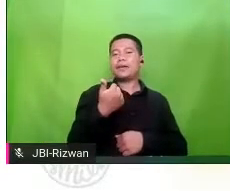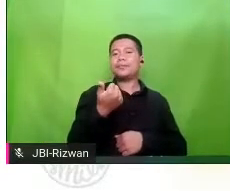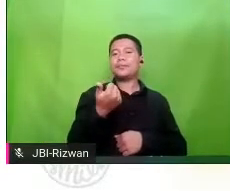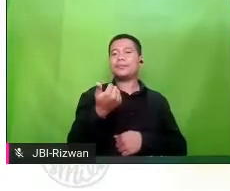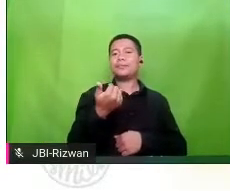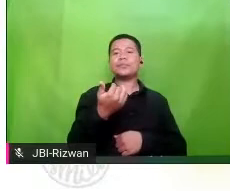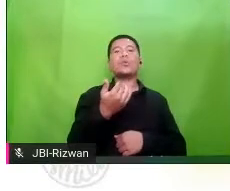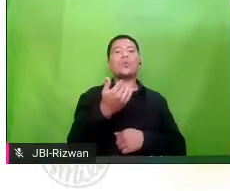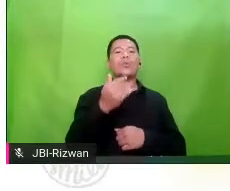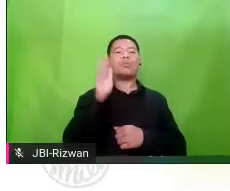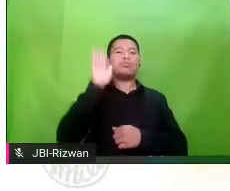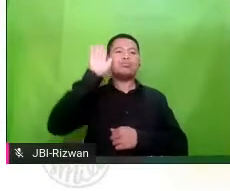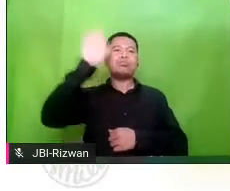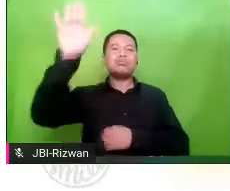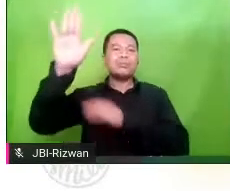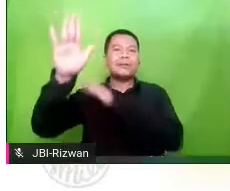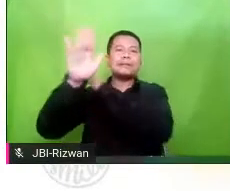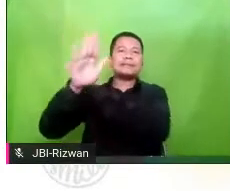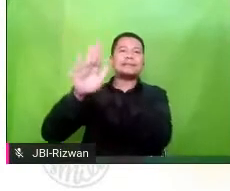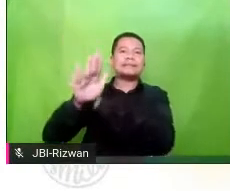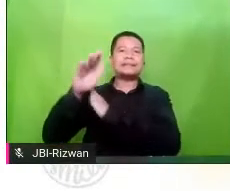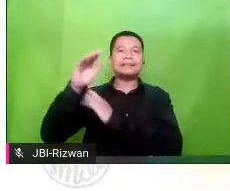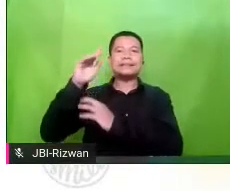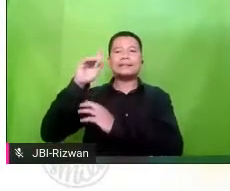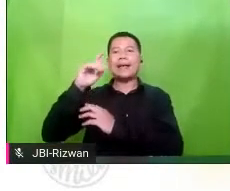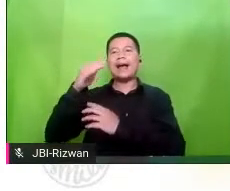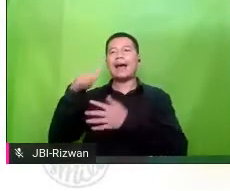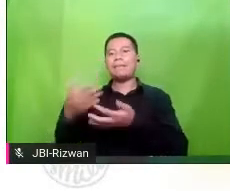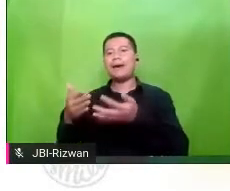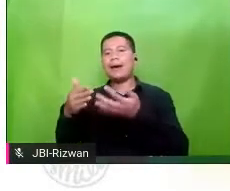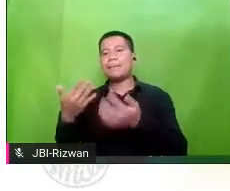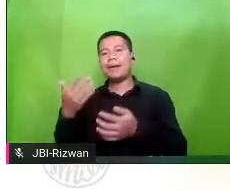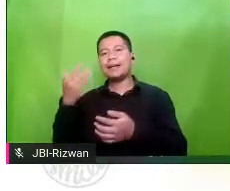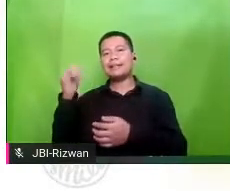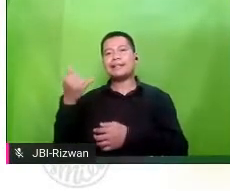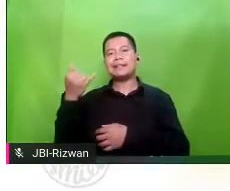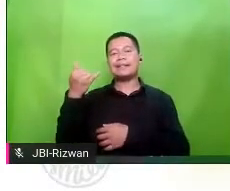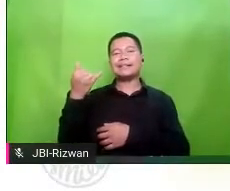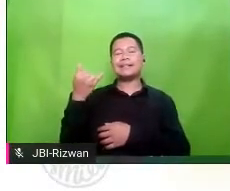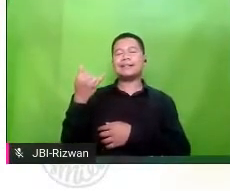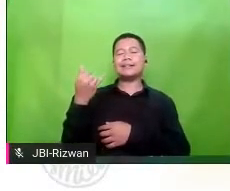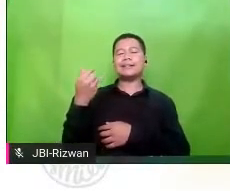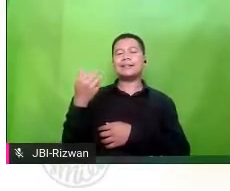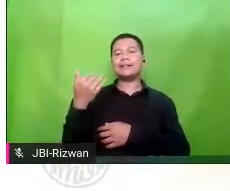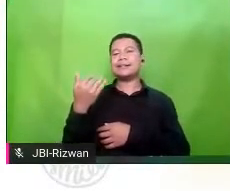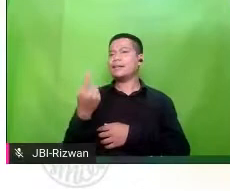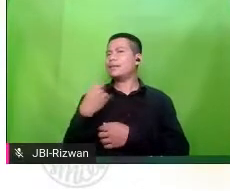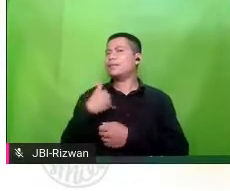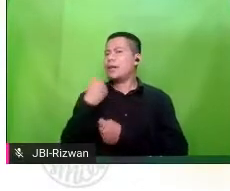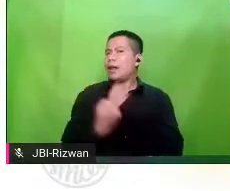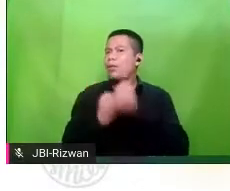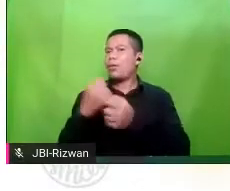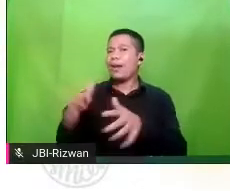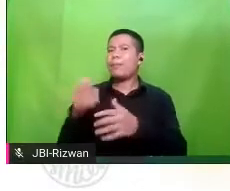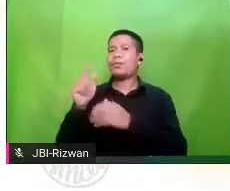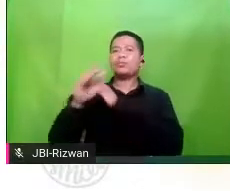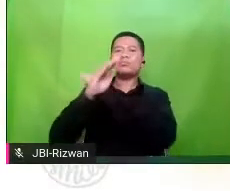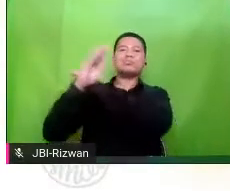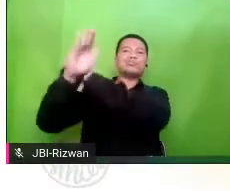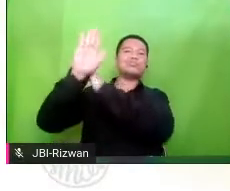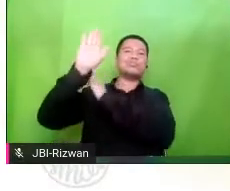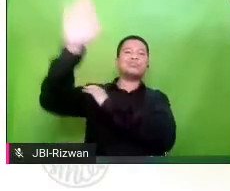lebih baik apa yang kemudian memang bisa kita lakukan dengan kita